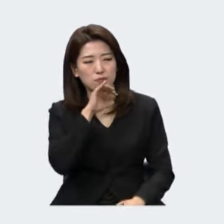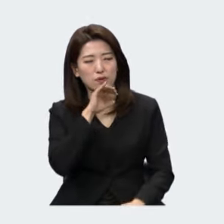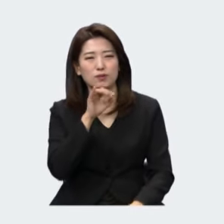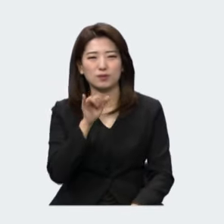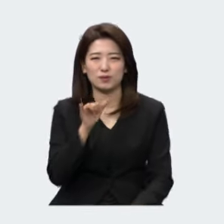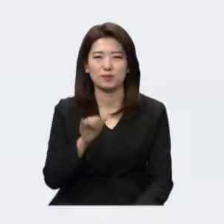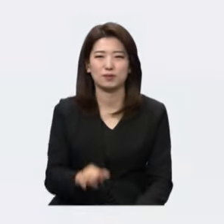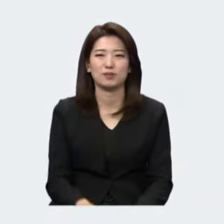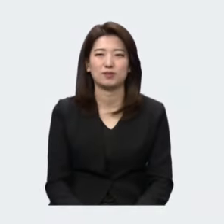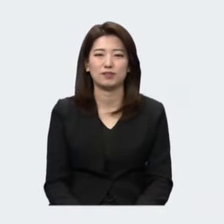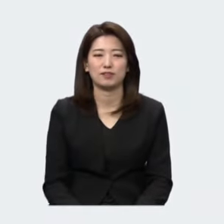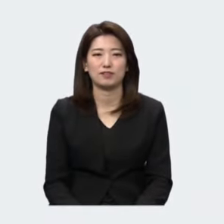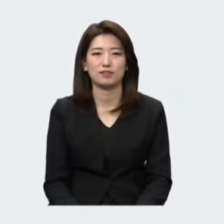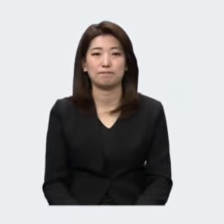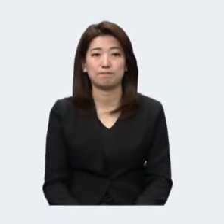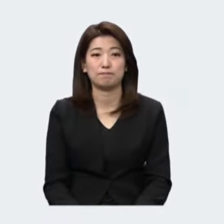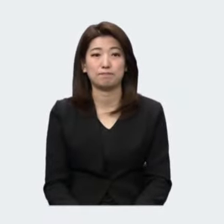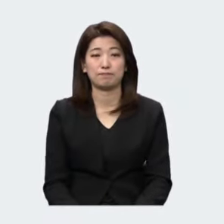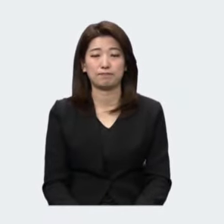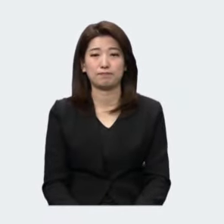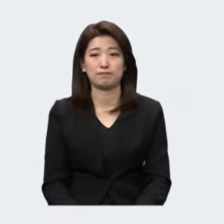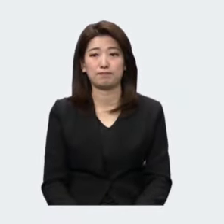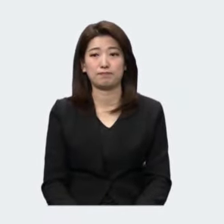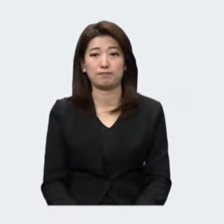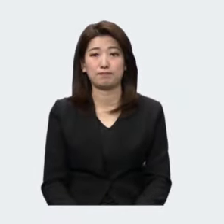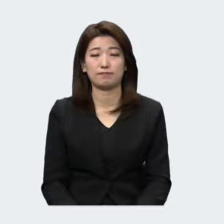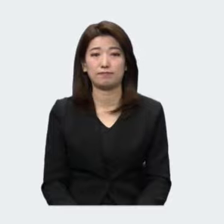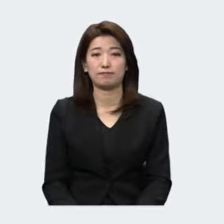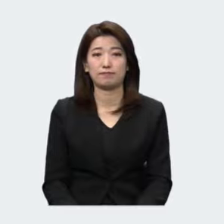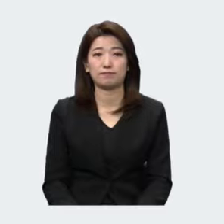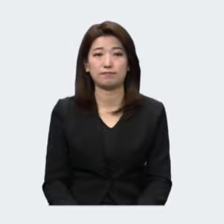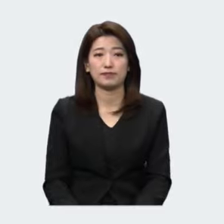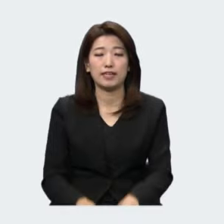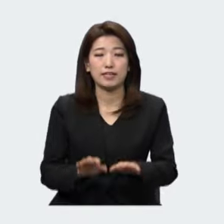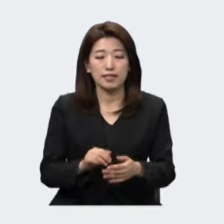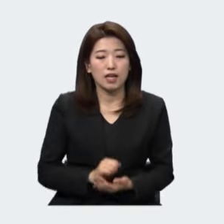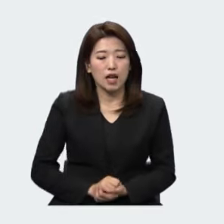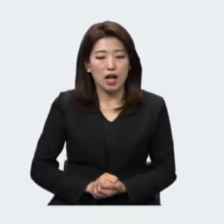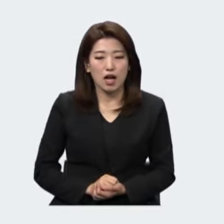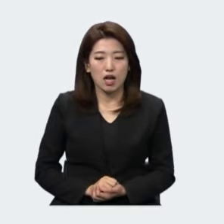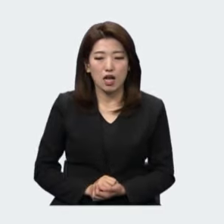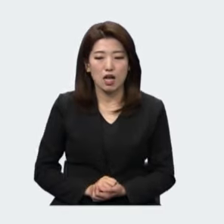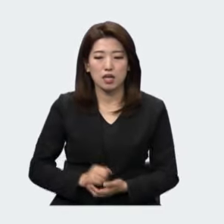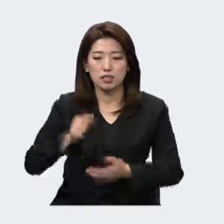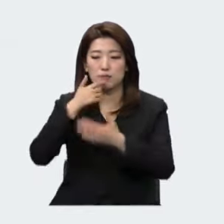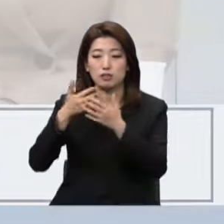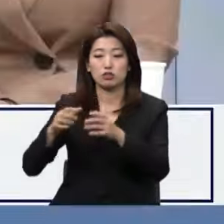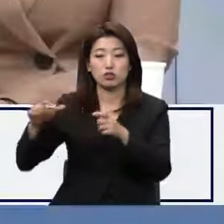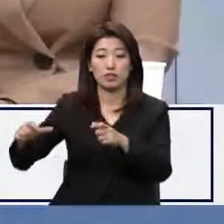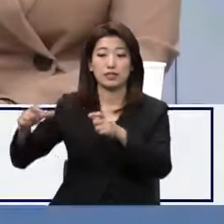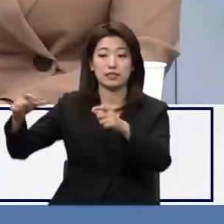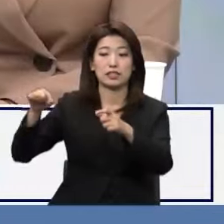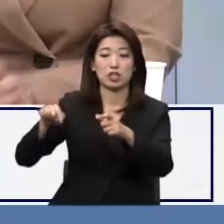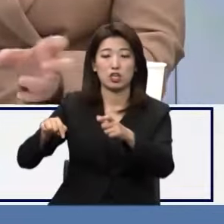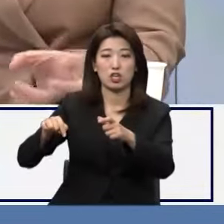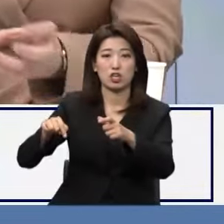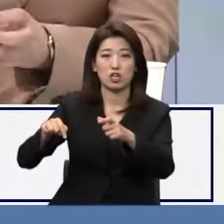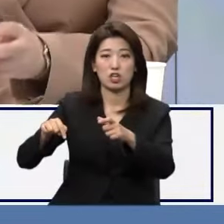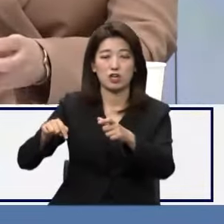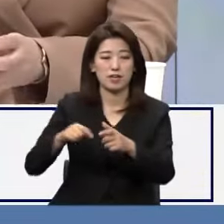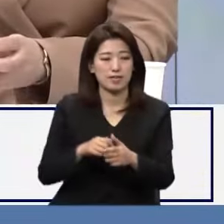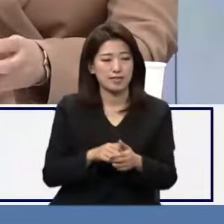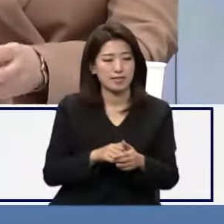모르겠습니다 어쨌든 퍼즐을 맞추기 식으로 이제 경쟁력이 있는 후보를 내세우겠다는 경남 지사 그리